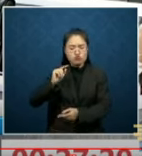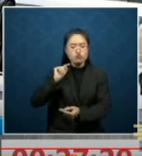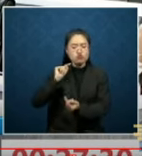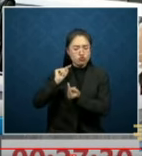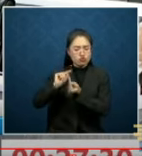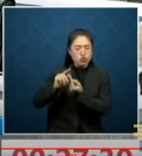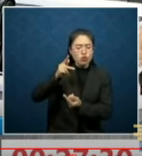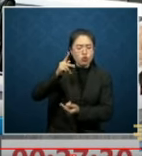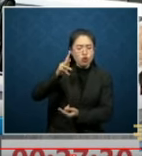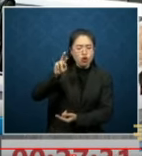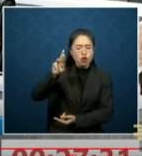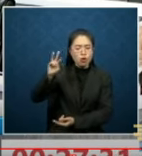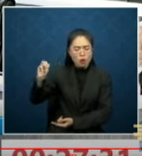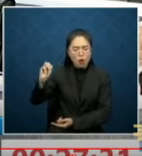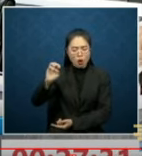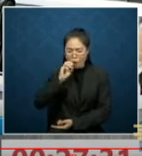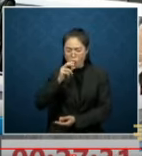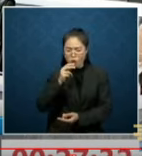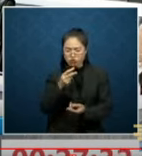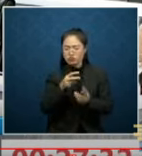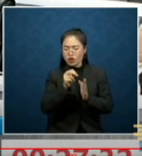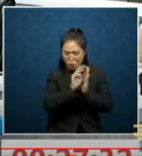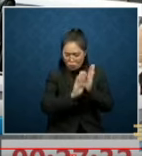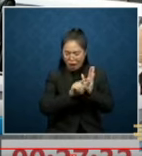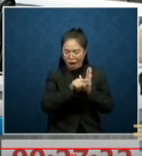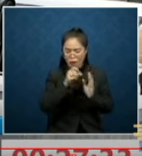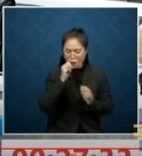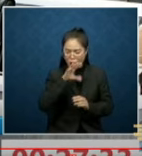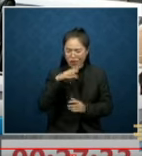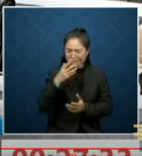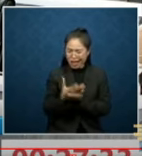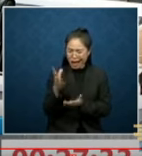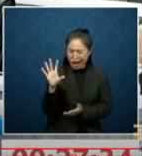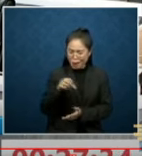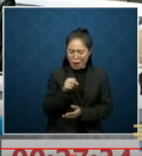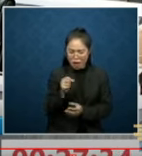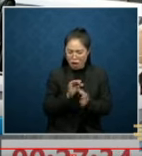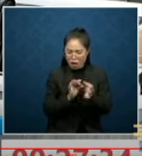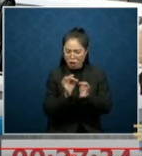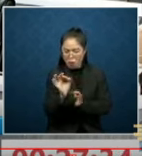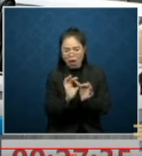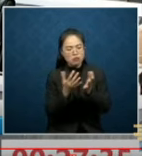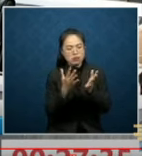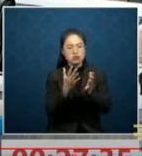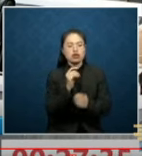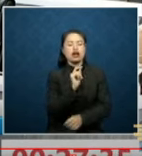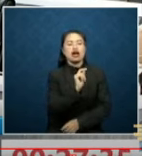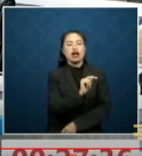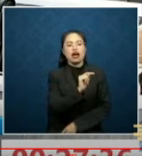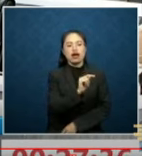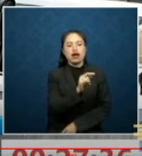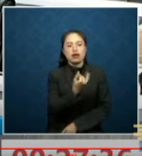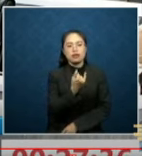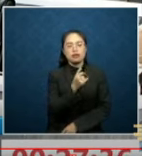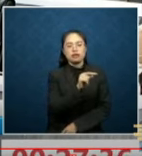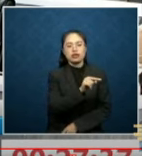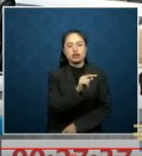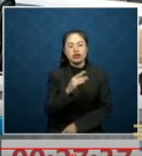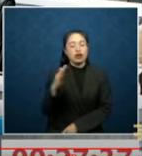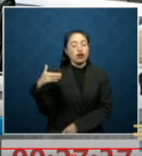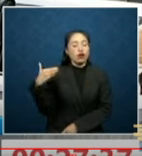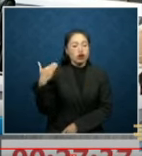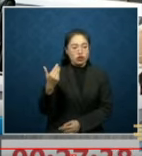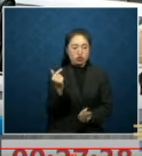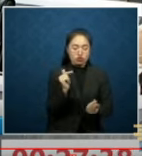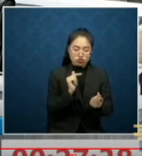แถลงนโยบายคุณไม่ชี้แจงแหล่งที่มาของเงินนะครับทีนี้มาถึงรายละเอียด